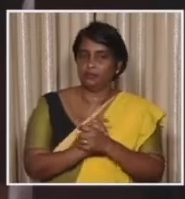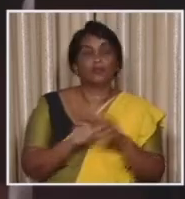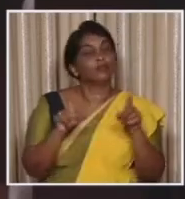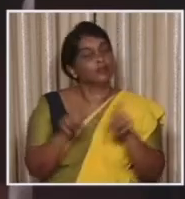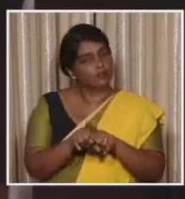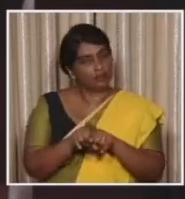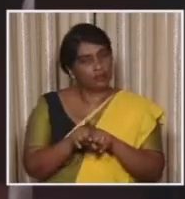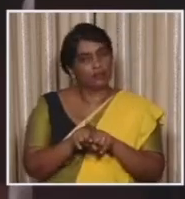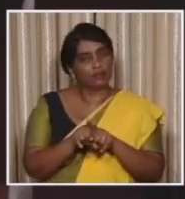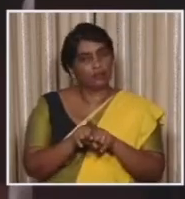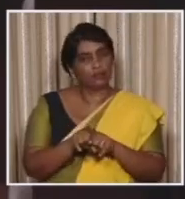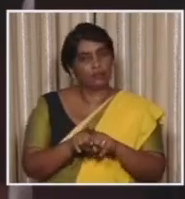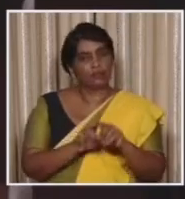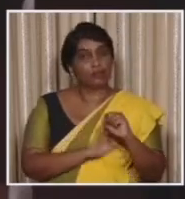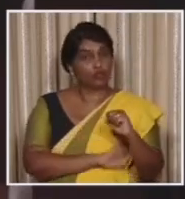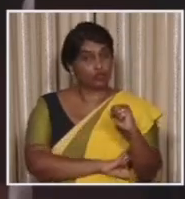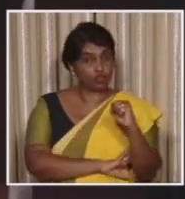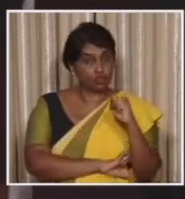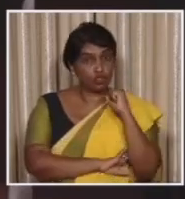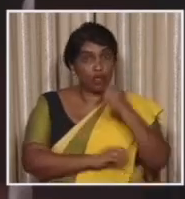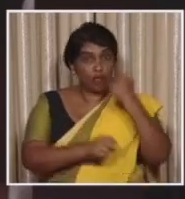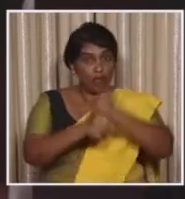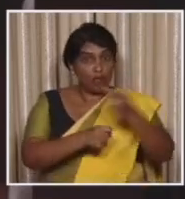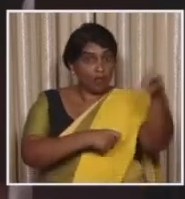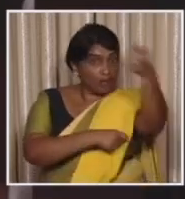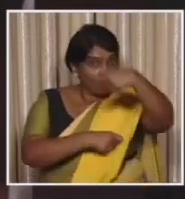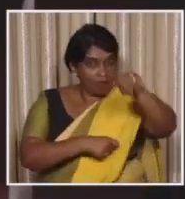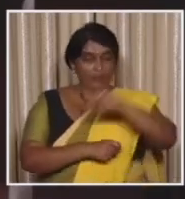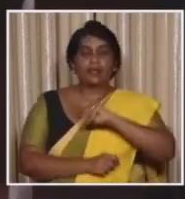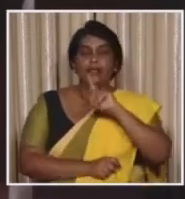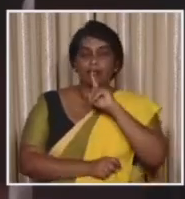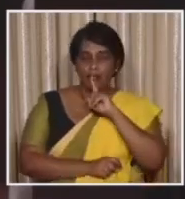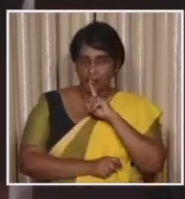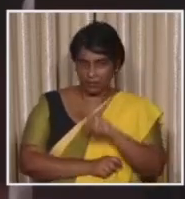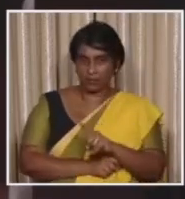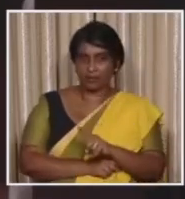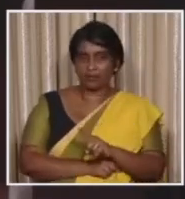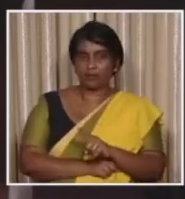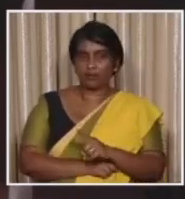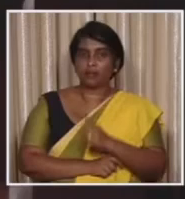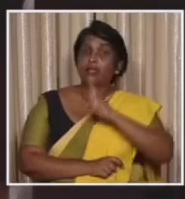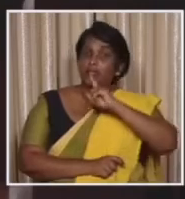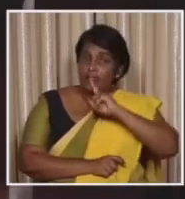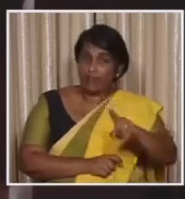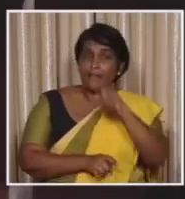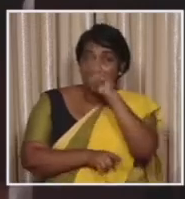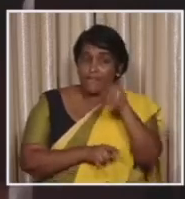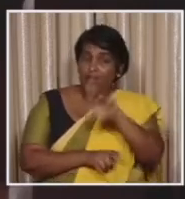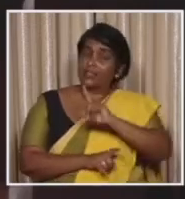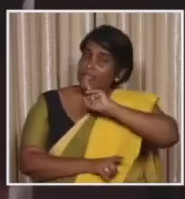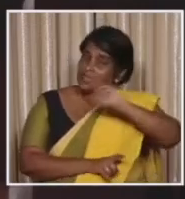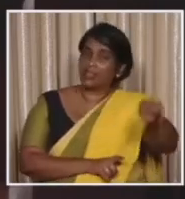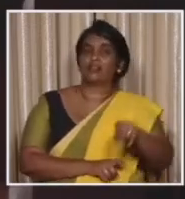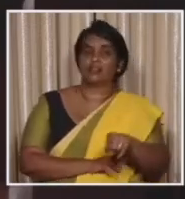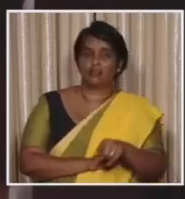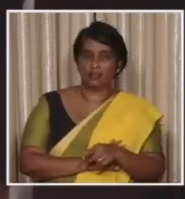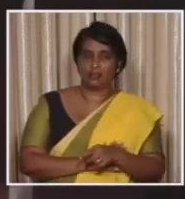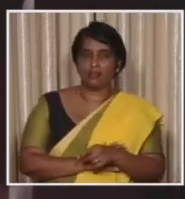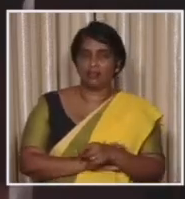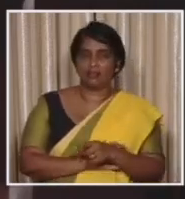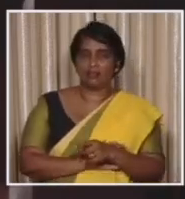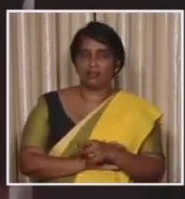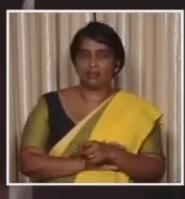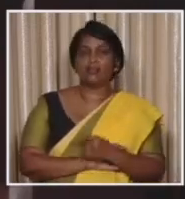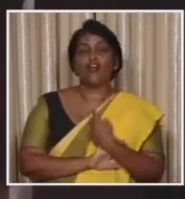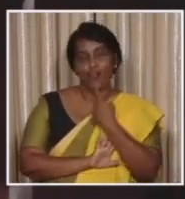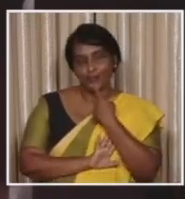වගේම කොණ්ඩක් තියෙන මේ ආණ්ඩුවේ අනිත් අයට කියනවා ඇවිල්ලා කතා කරන්න මේ වැරදි ගැන. නිකම් බොරුවට